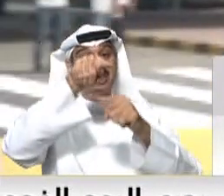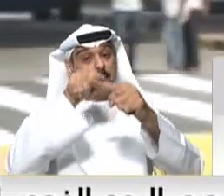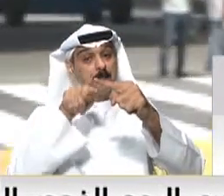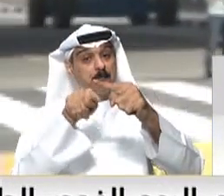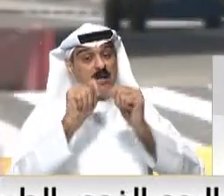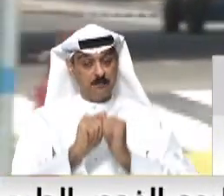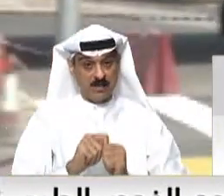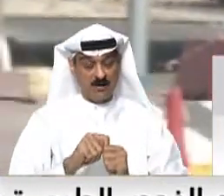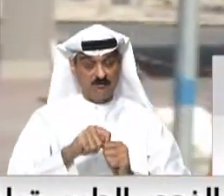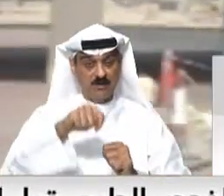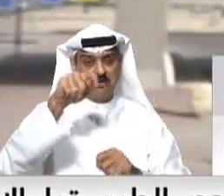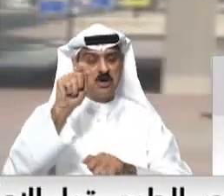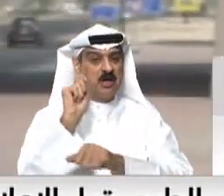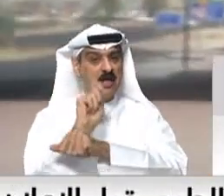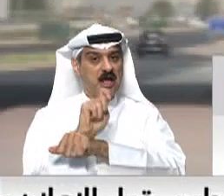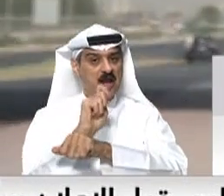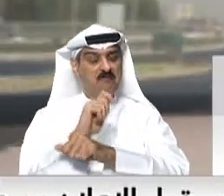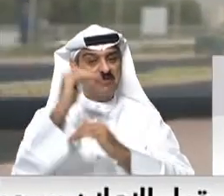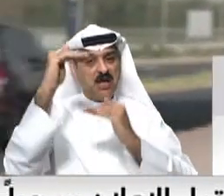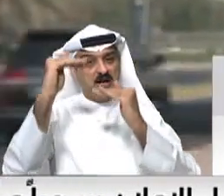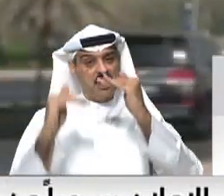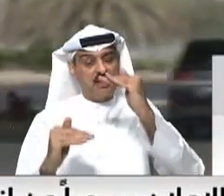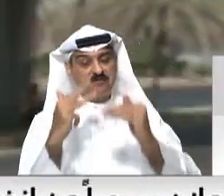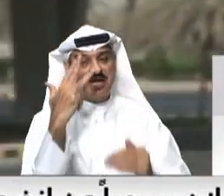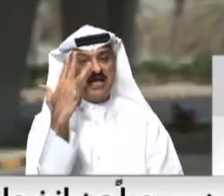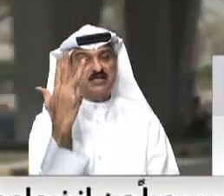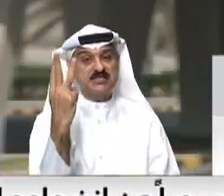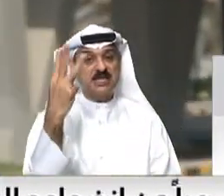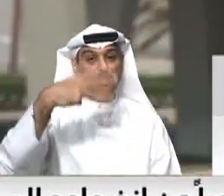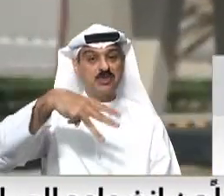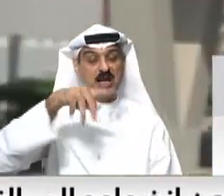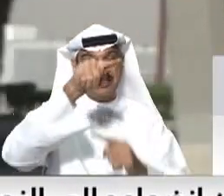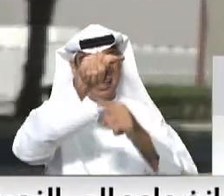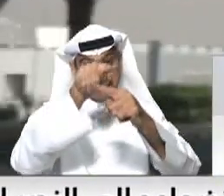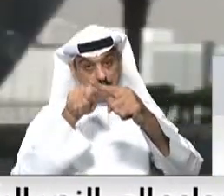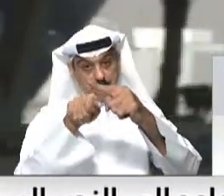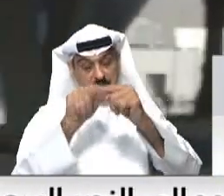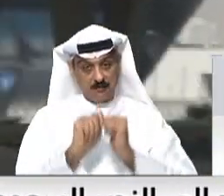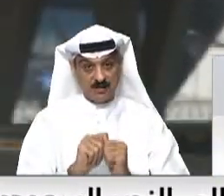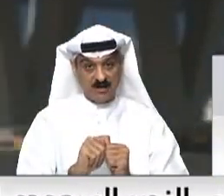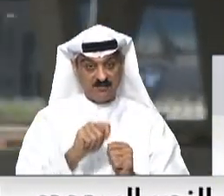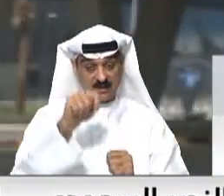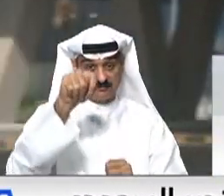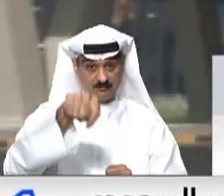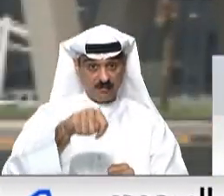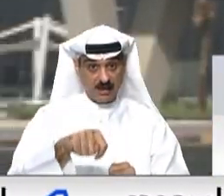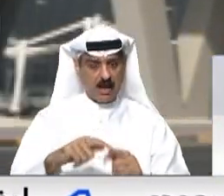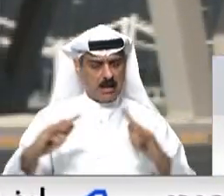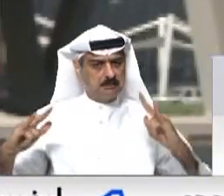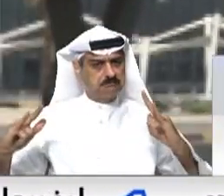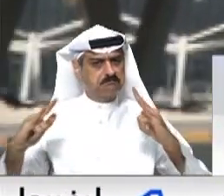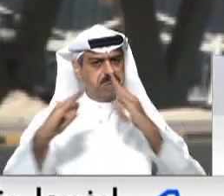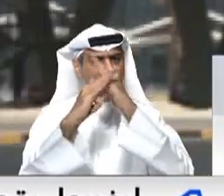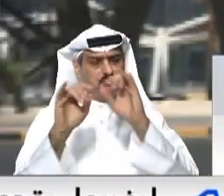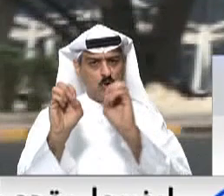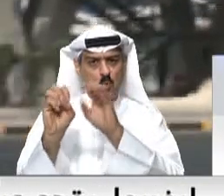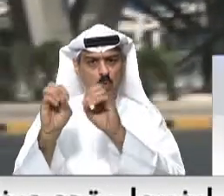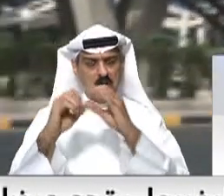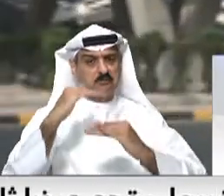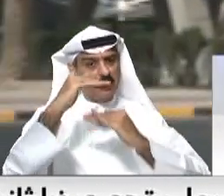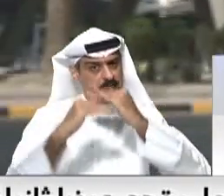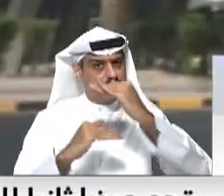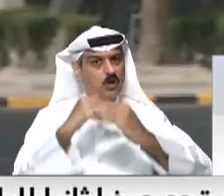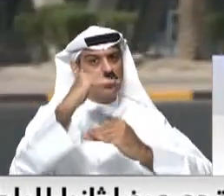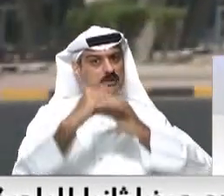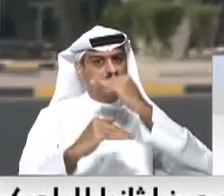وخفضت مديونياتها بنسبه 39% واضاف الدخان ان حركه المسافرين قد حققت نمو